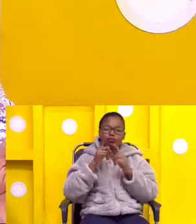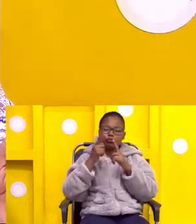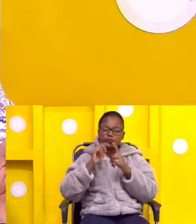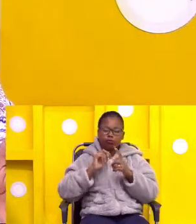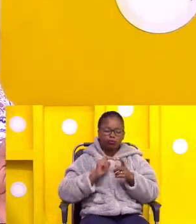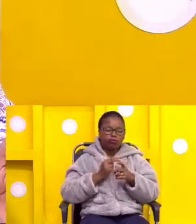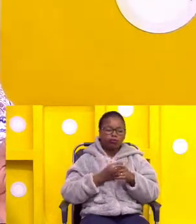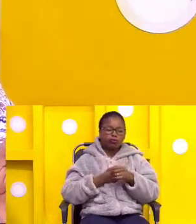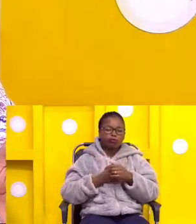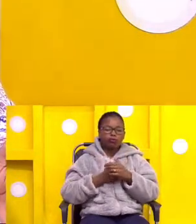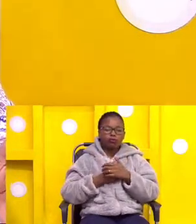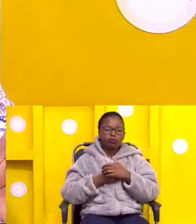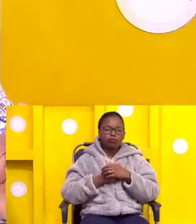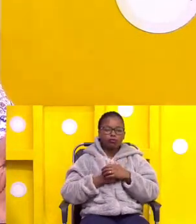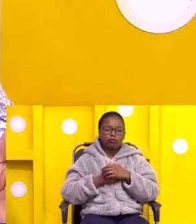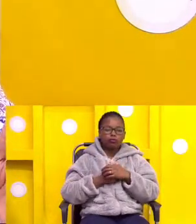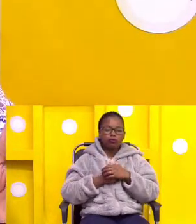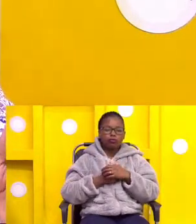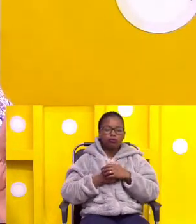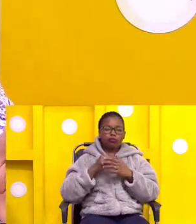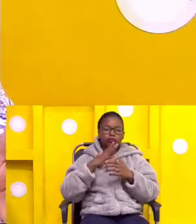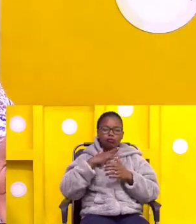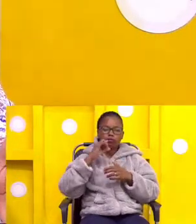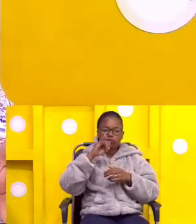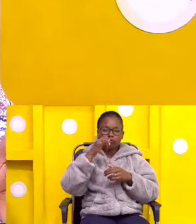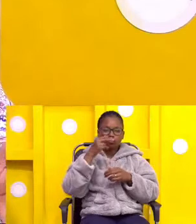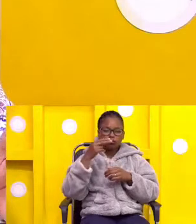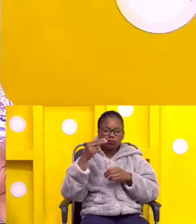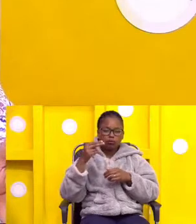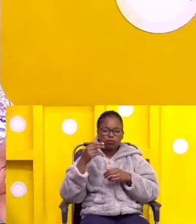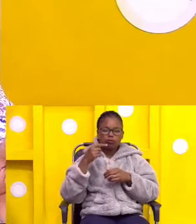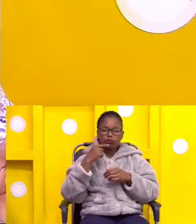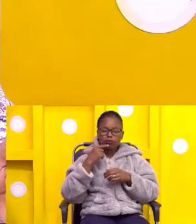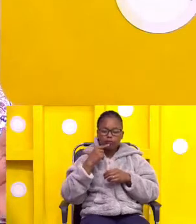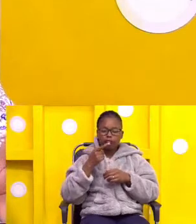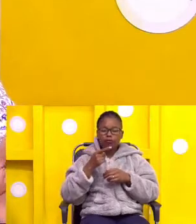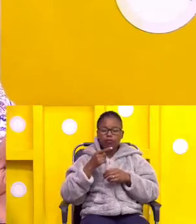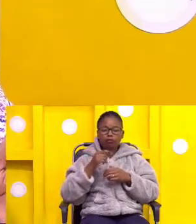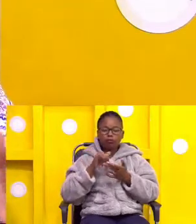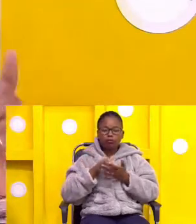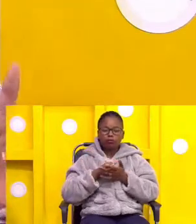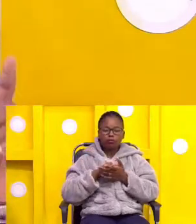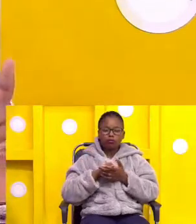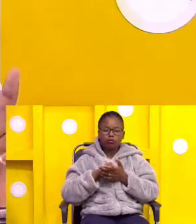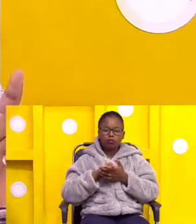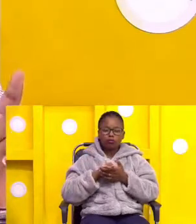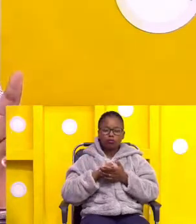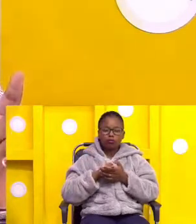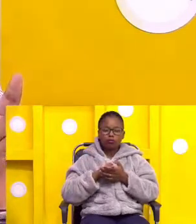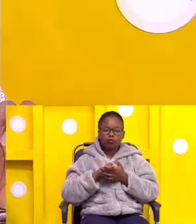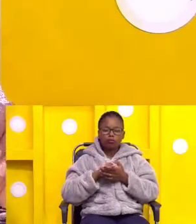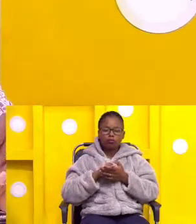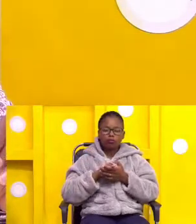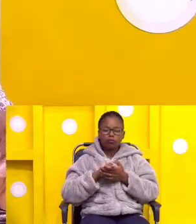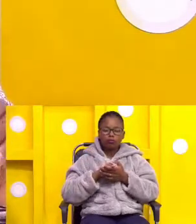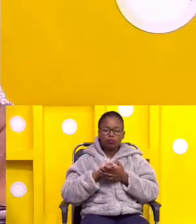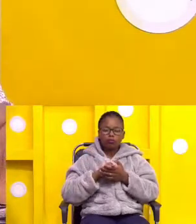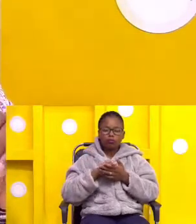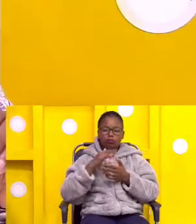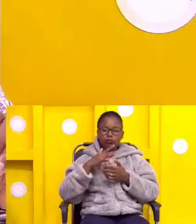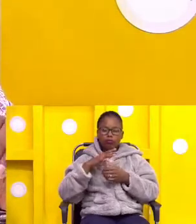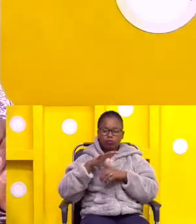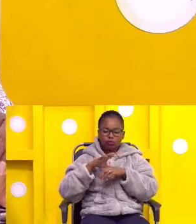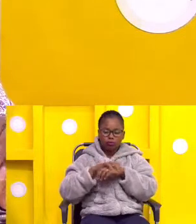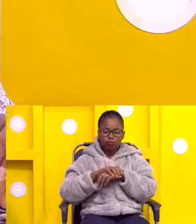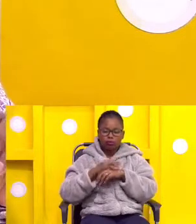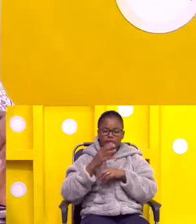muno. Ati ningi Jehova ekuga atiri ekuga u atiriri ni Jehova uroiga. Kugwatwo ni